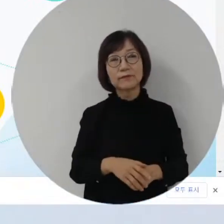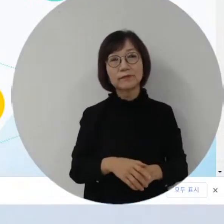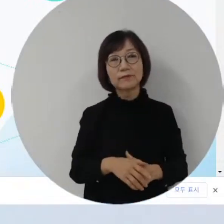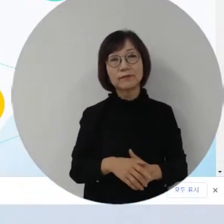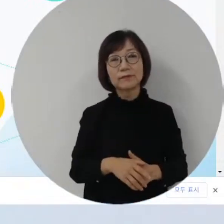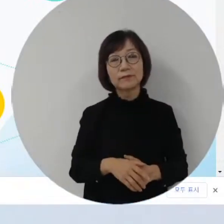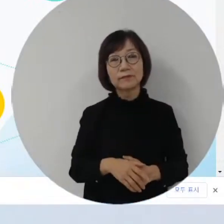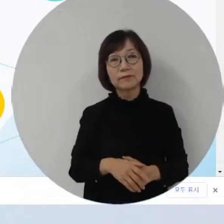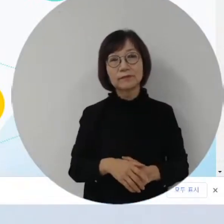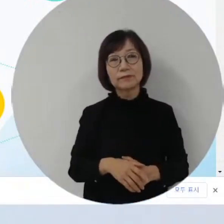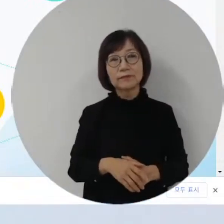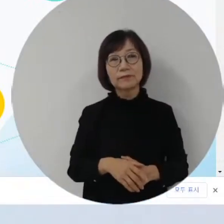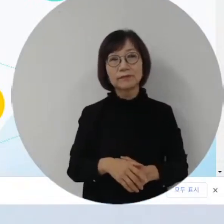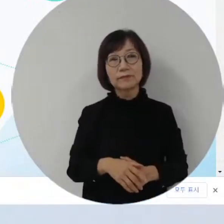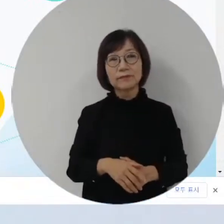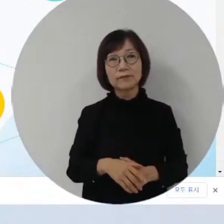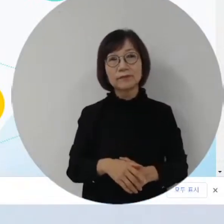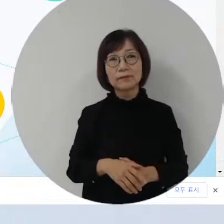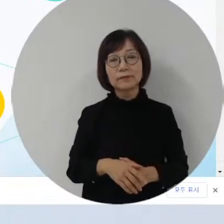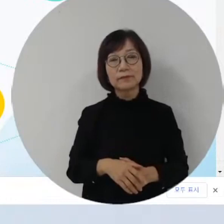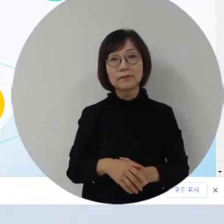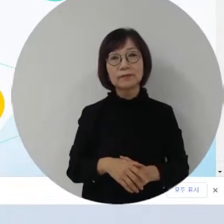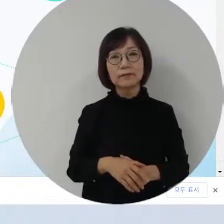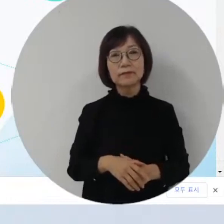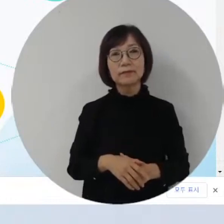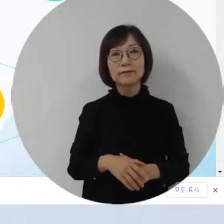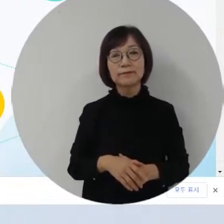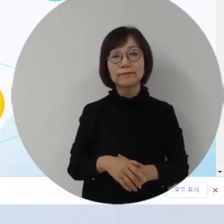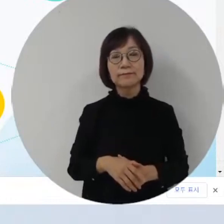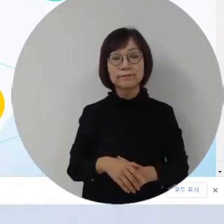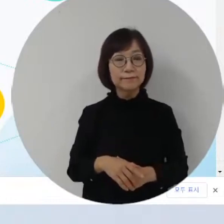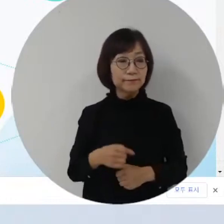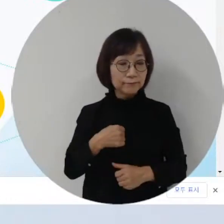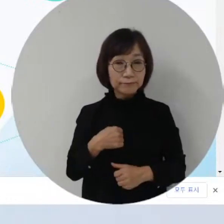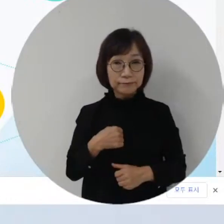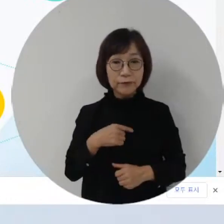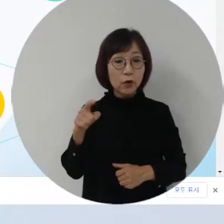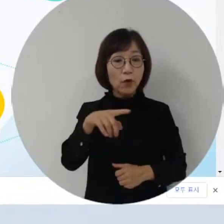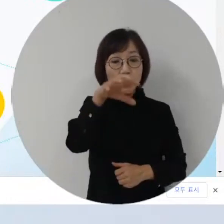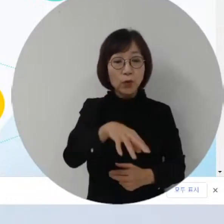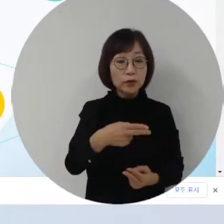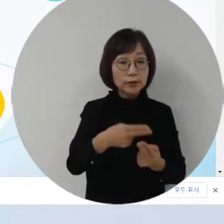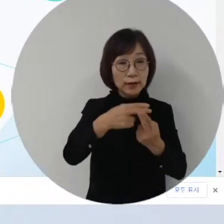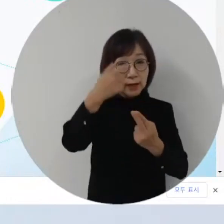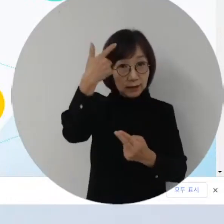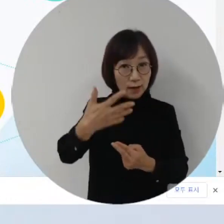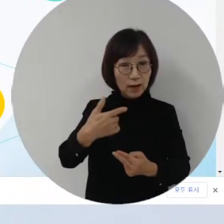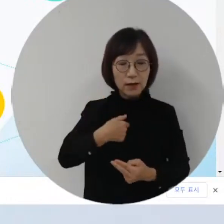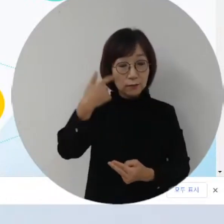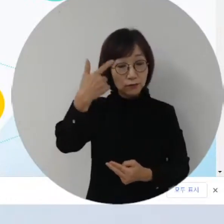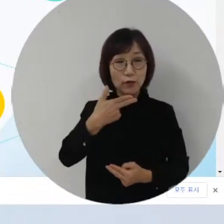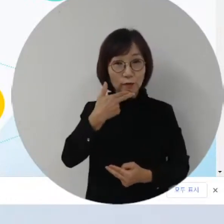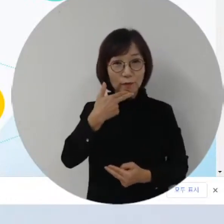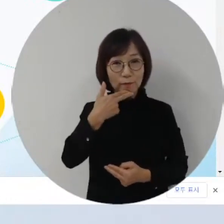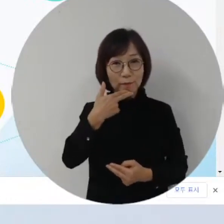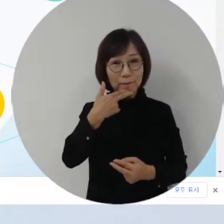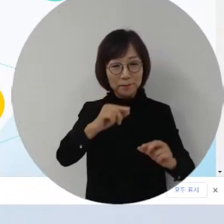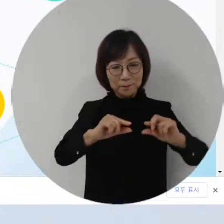저는 어디에다 저장할지 물어보지도 않고 알아서 저장이 됐어요. 왼쪽 하단에